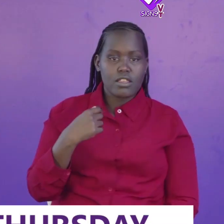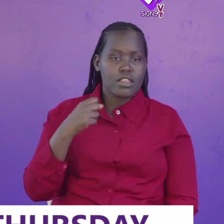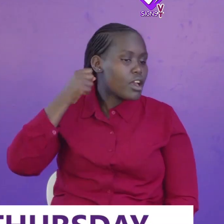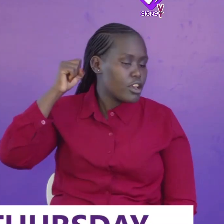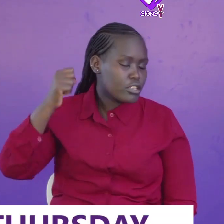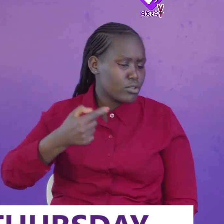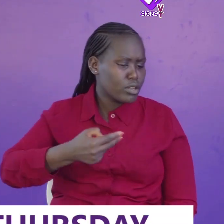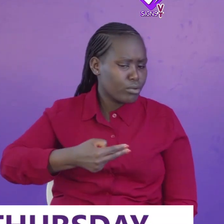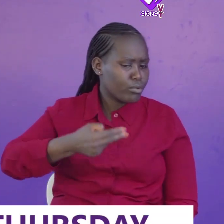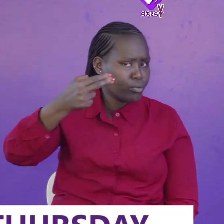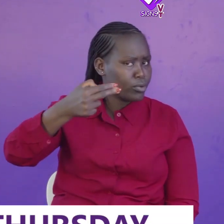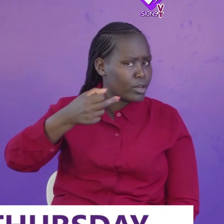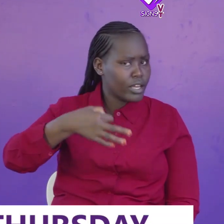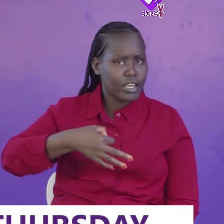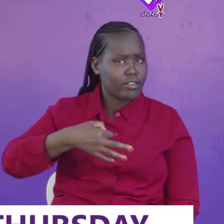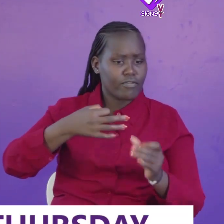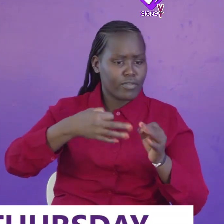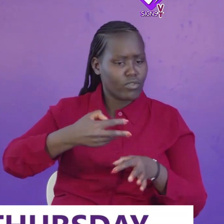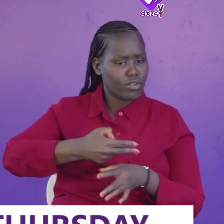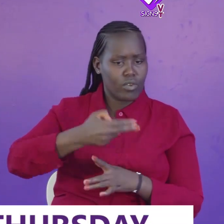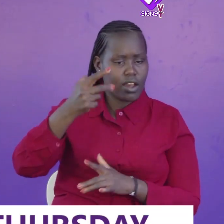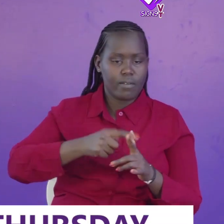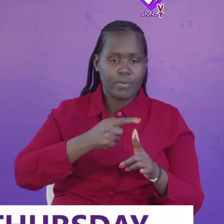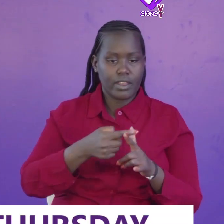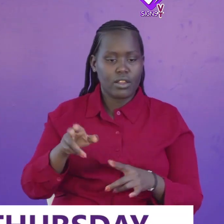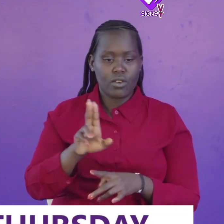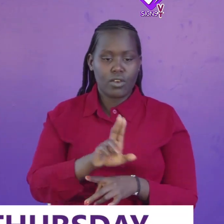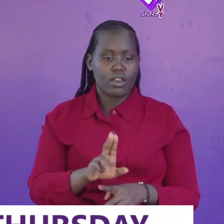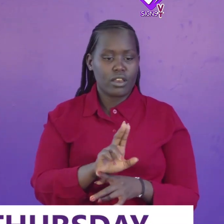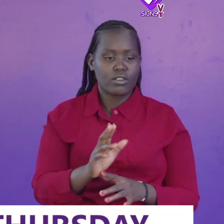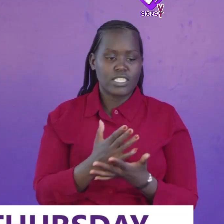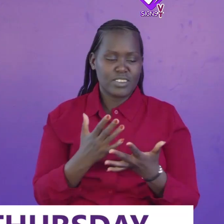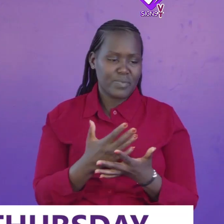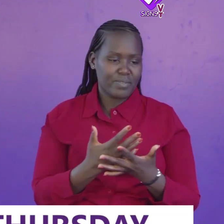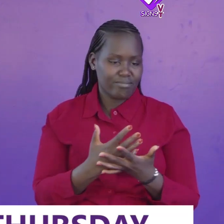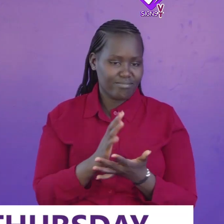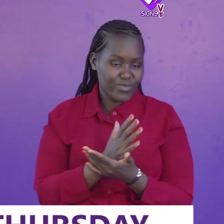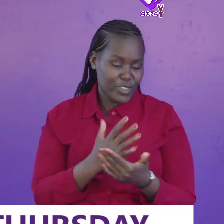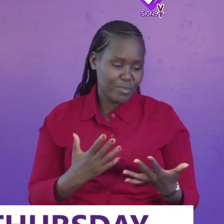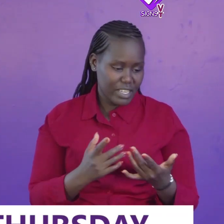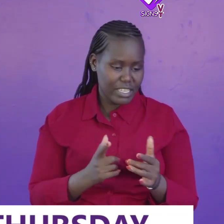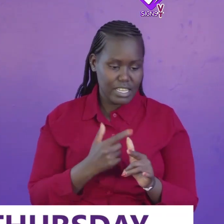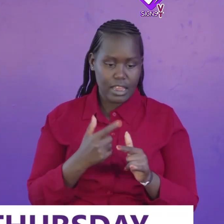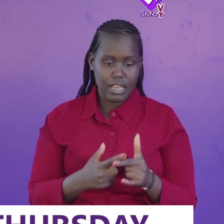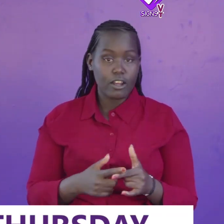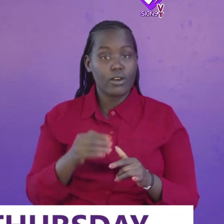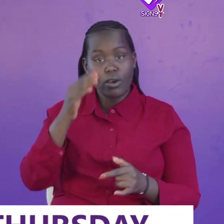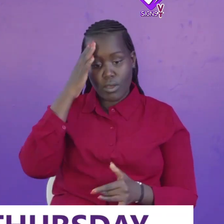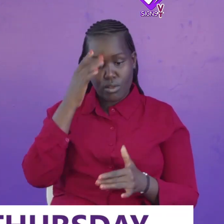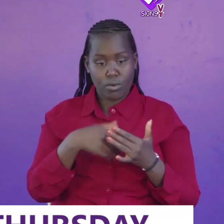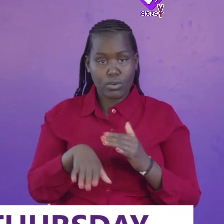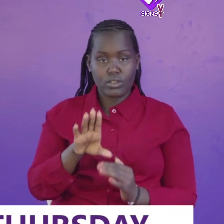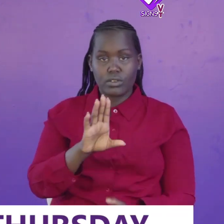sana tena kama kuna vile mta lose vitu kadhaa. Mambo itachemka. Alafu by then ulikuwa unajua the bold